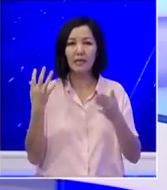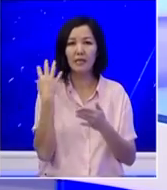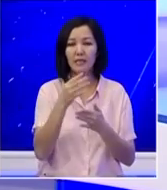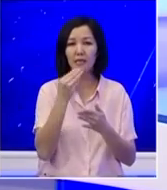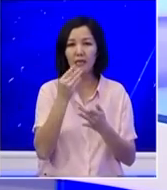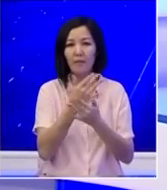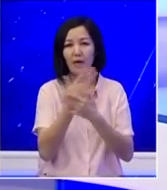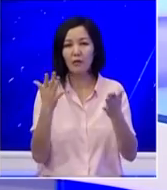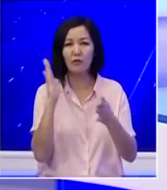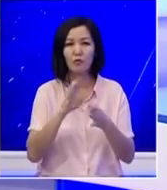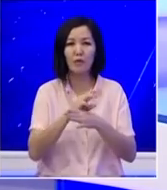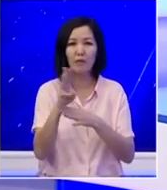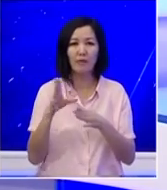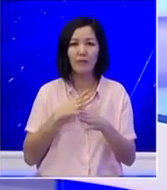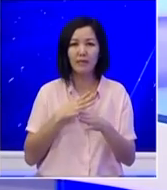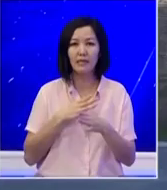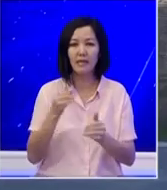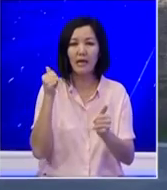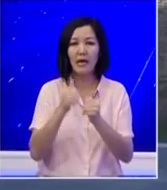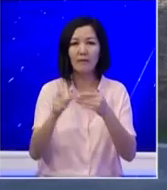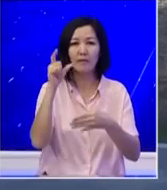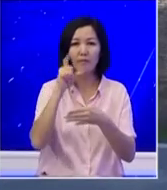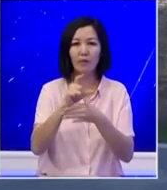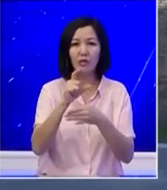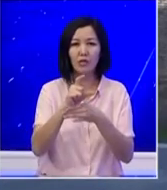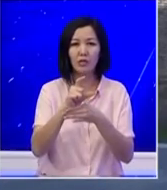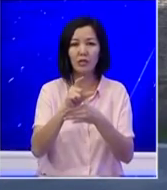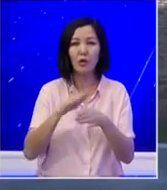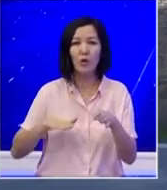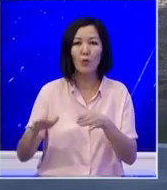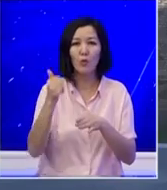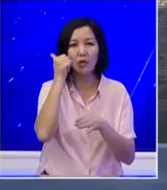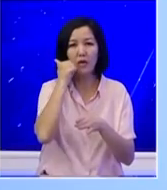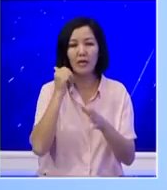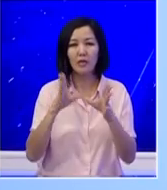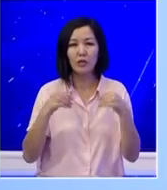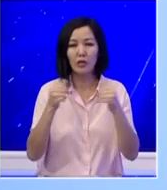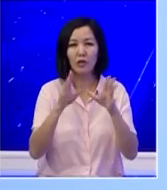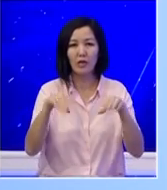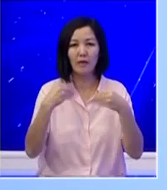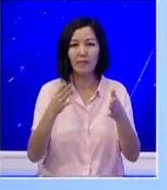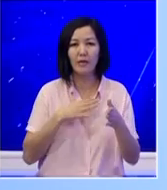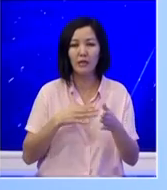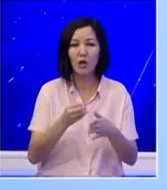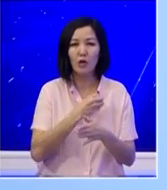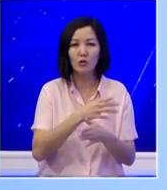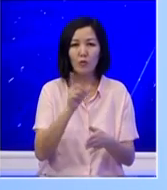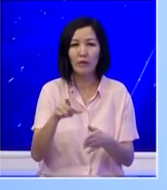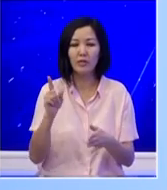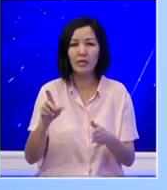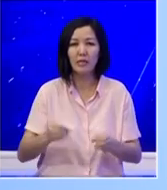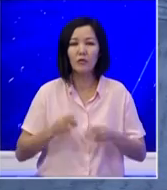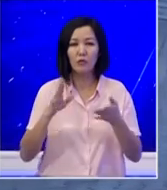құрма сумен қамтамасыз етті. Оның әрбірін мешіт жамағаттары мен өңірдегі қариясы бар жанұяларға таратты. Осылайша жомарт жандар